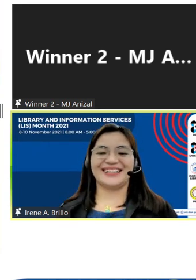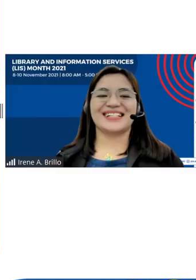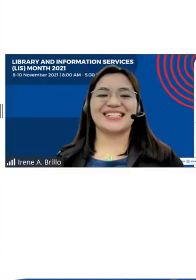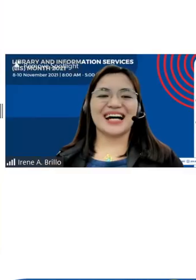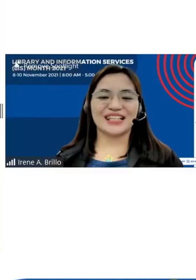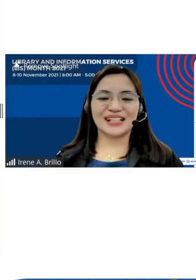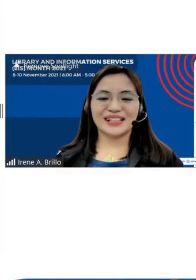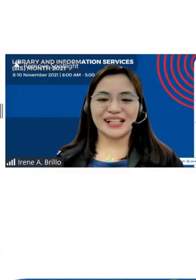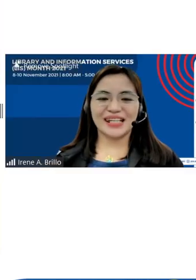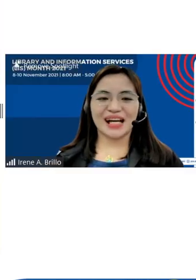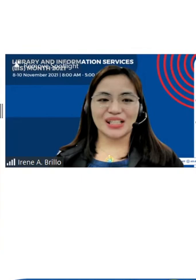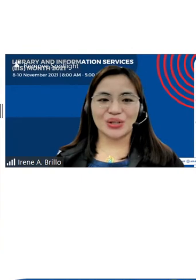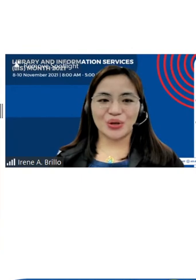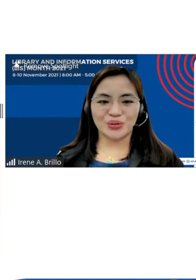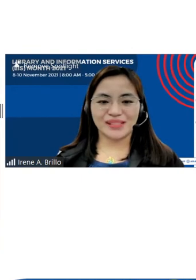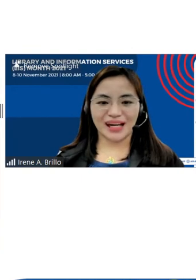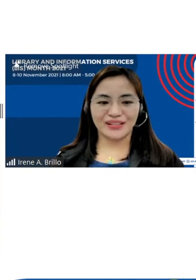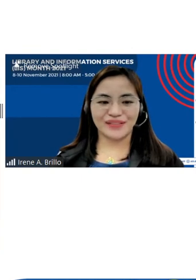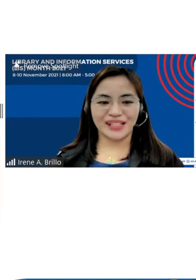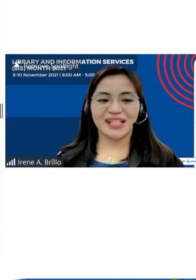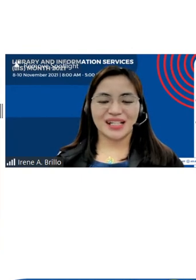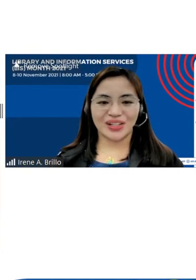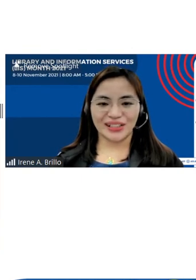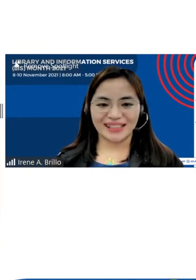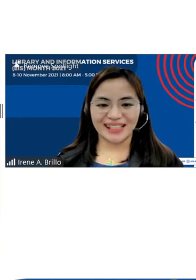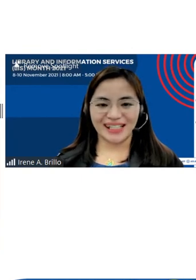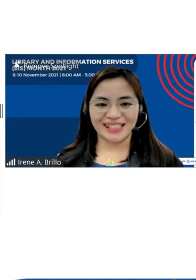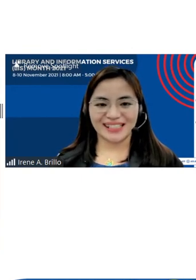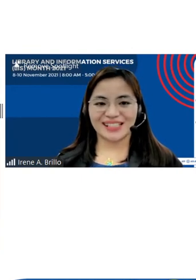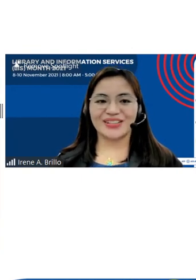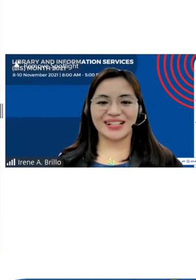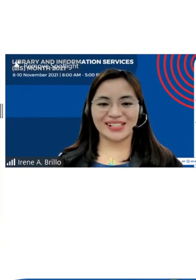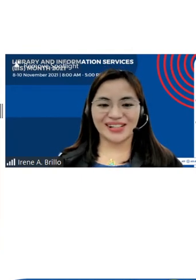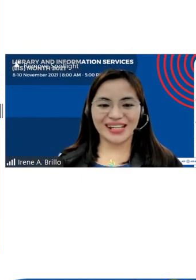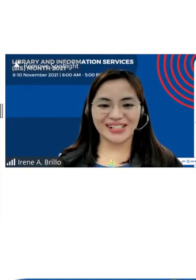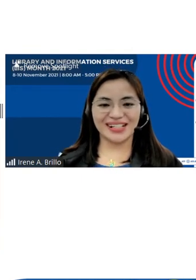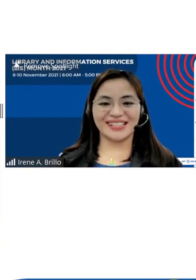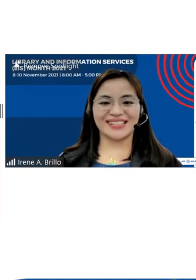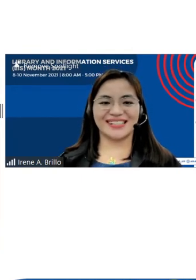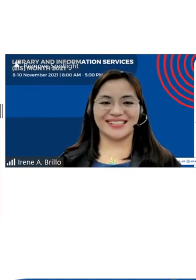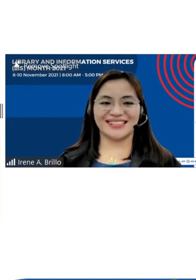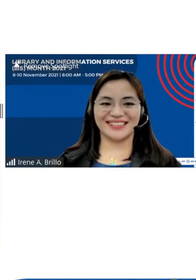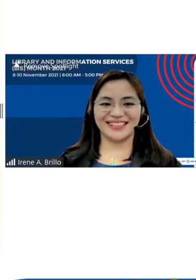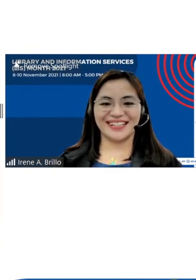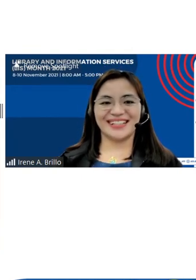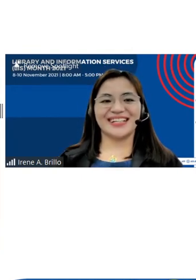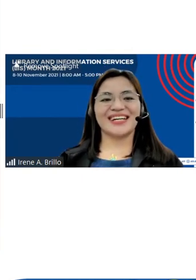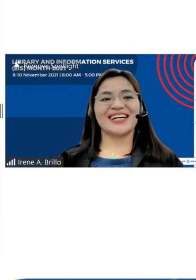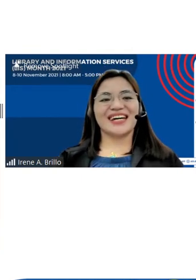pagsali sa ating Learning at Home Selfie Contest. Congratulations.